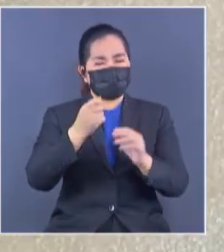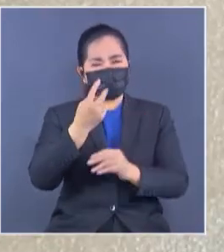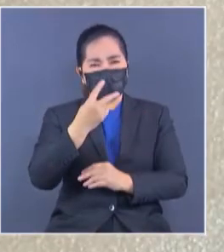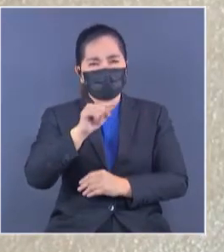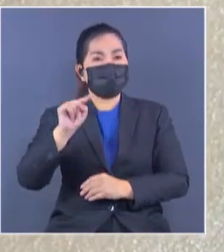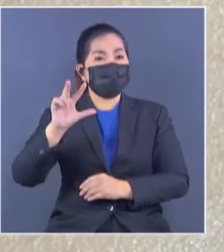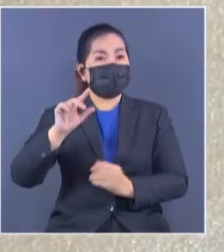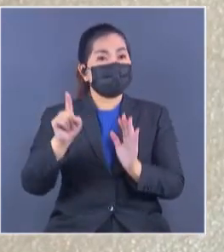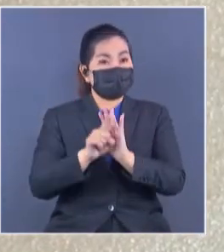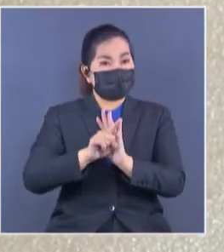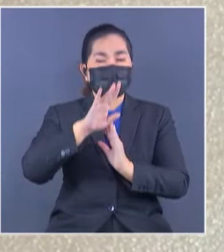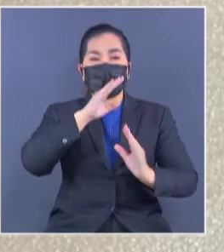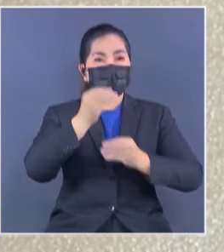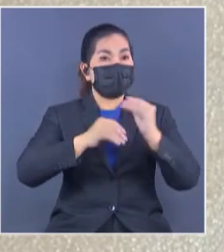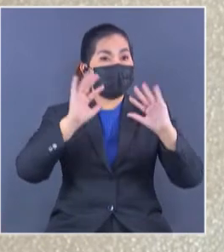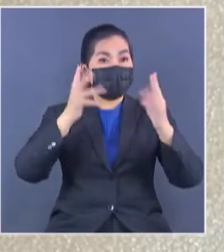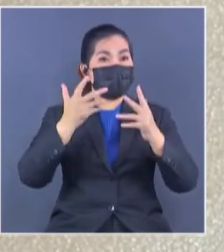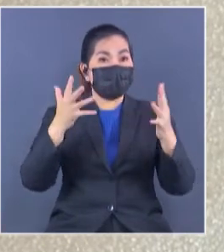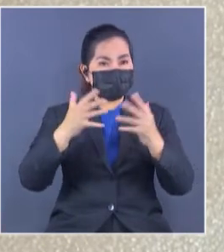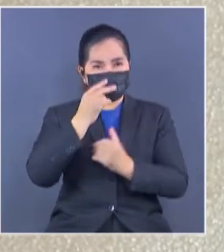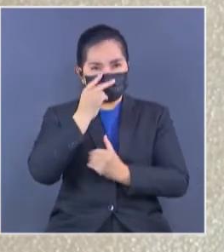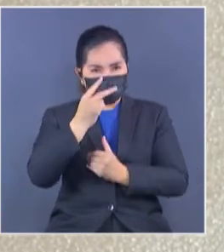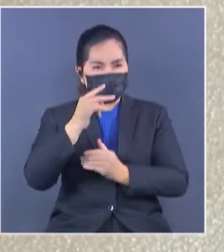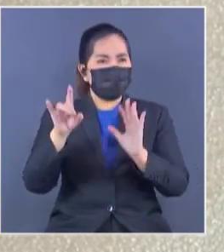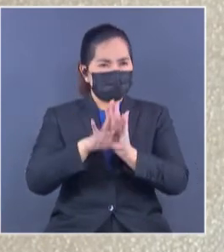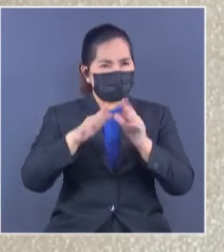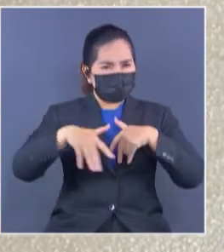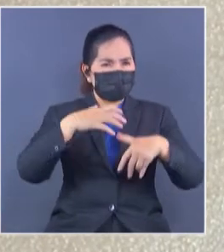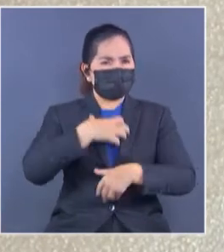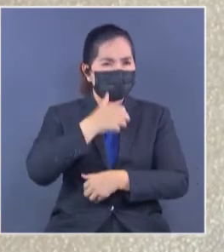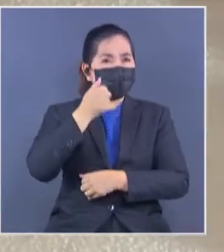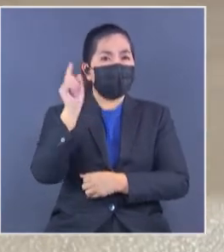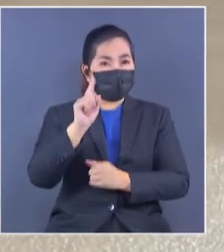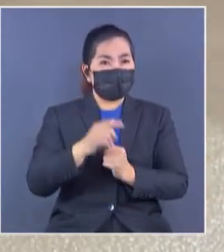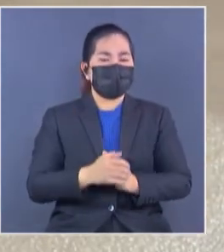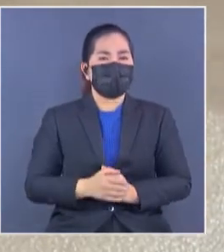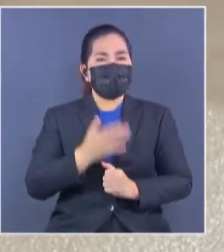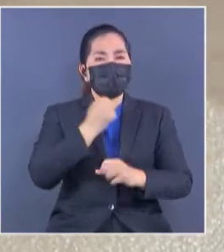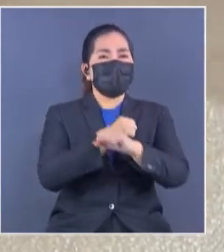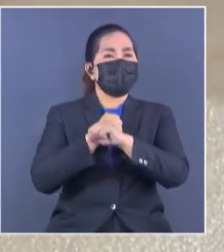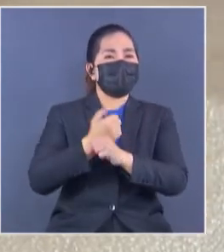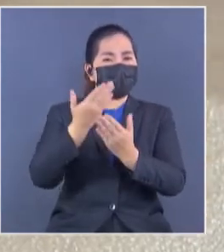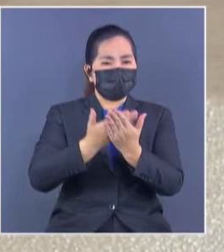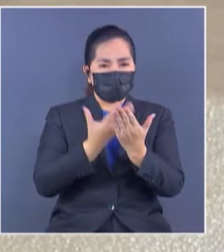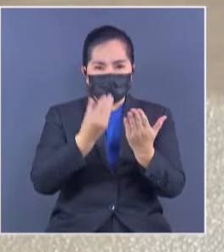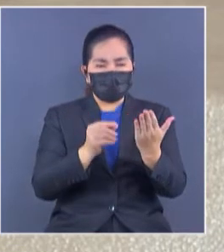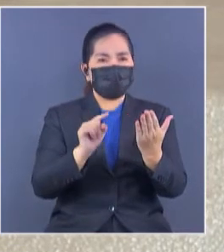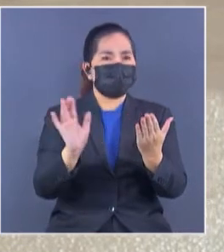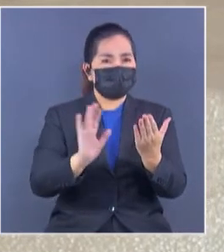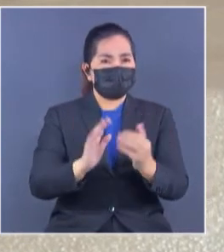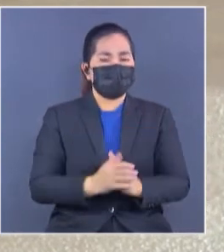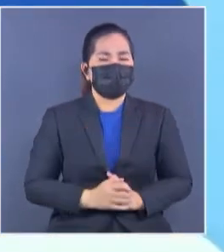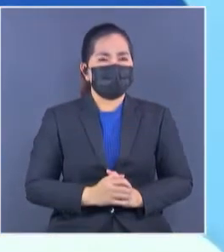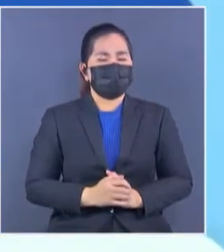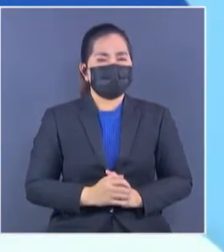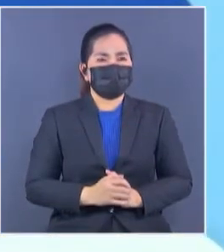ะในกรณีที่ขายไม่หมดอย่างรวดเร็วเพื่อที่จะดูผลตอบรับของประชาชนก่อนแล้วก็ป้องกันสลากเหลือขายในระบบจนไปกระ